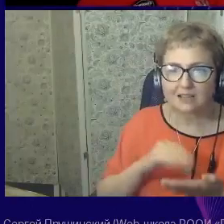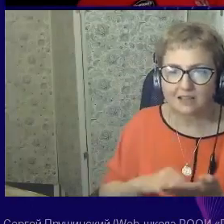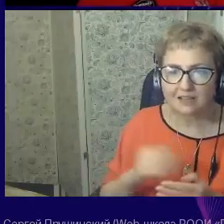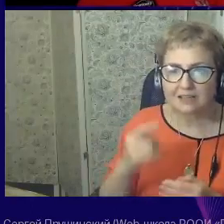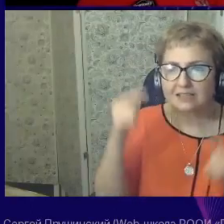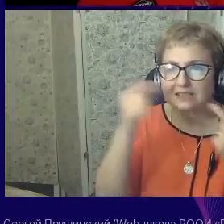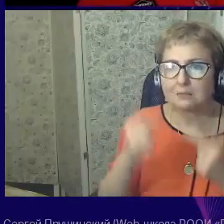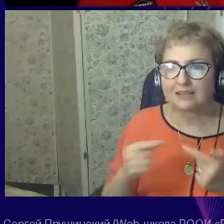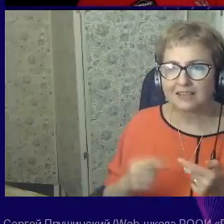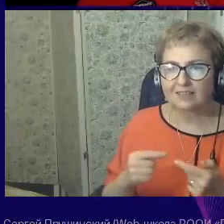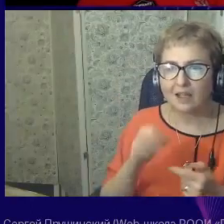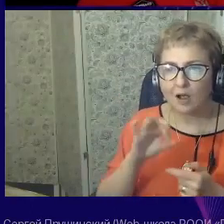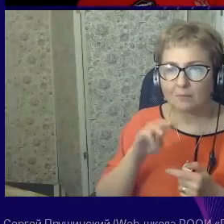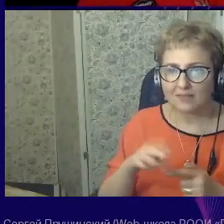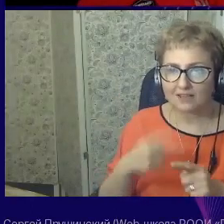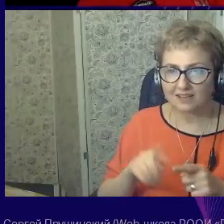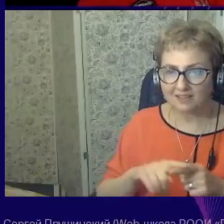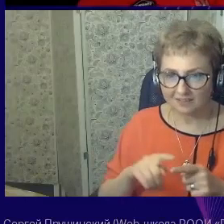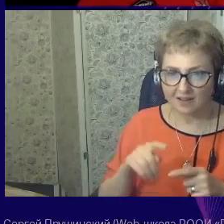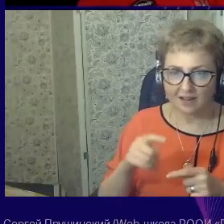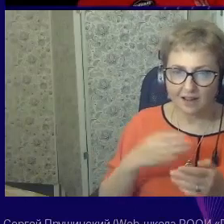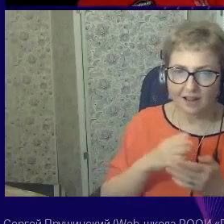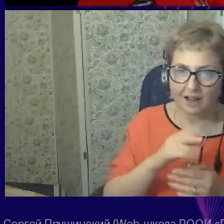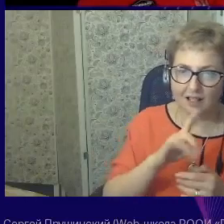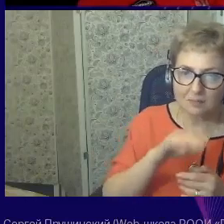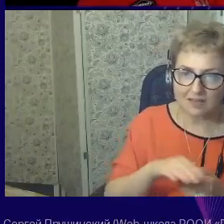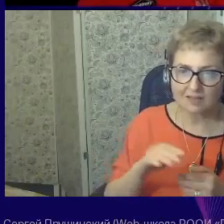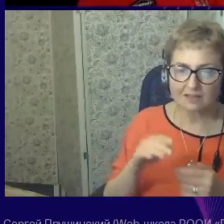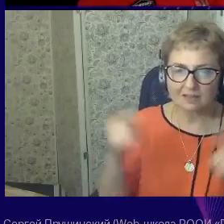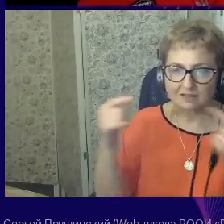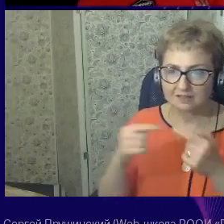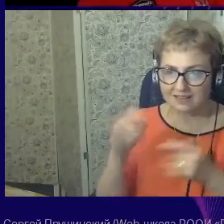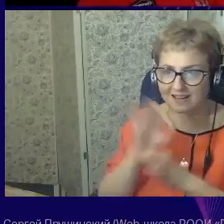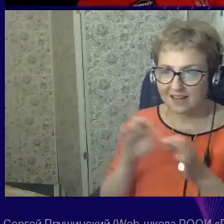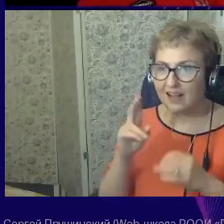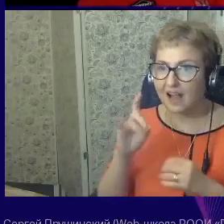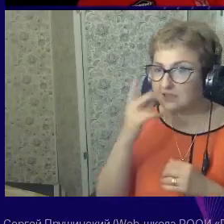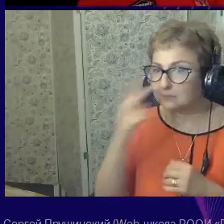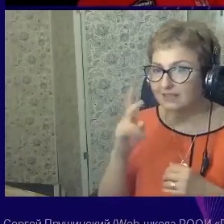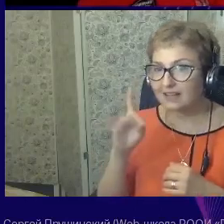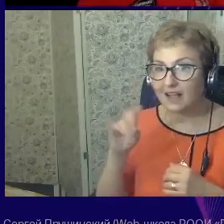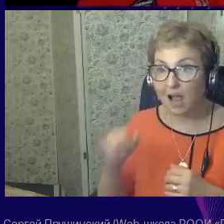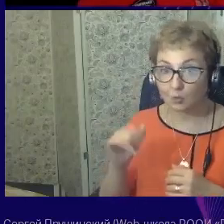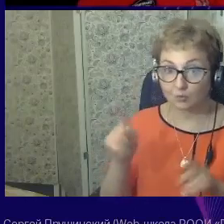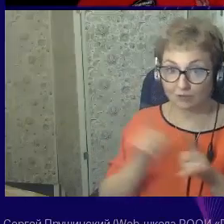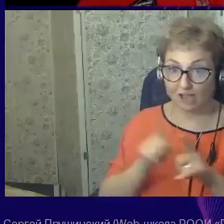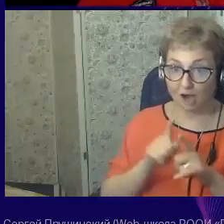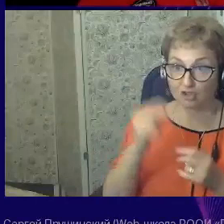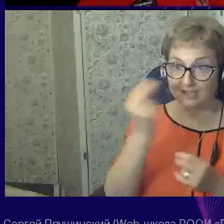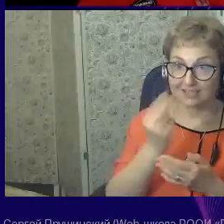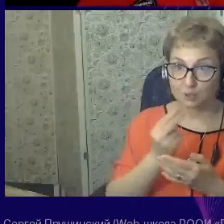оценить и сопоставить объекты этого лабиринта с объектами на карте. Точно так же они рисуются